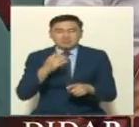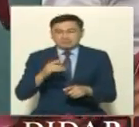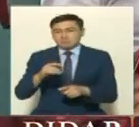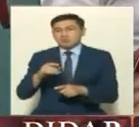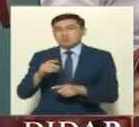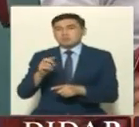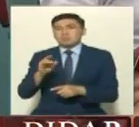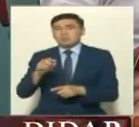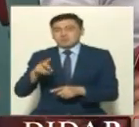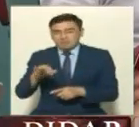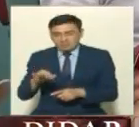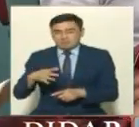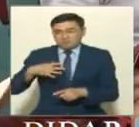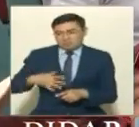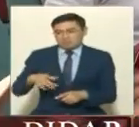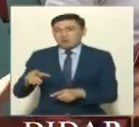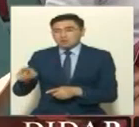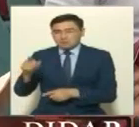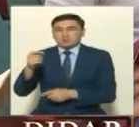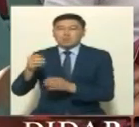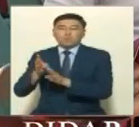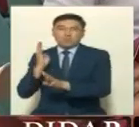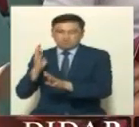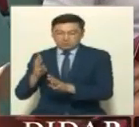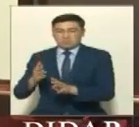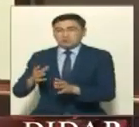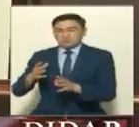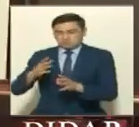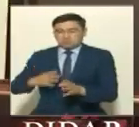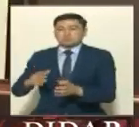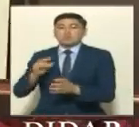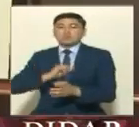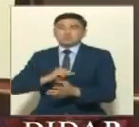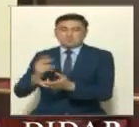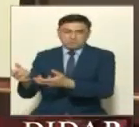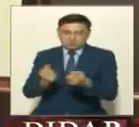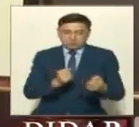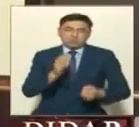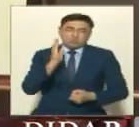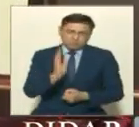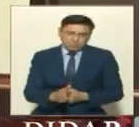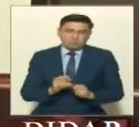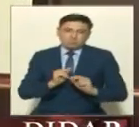экс-сотрудниками «Бирали» рабочие места людей, стоящих в очереди на трудоустройство.